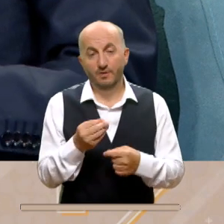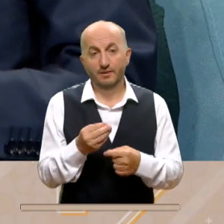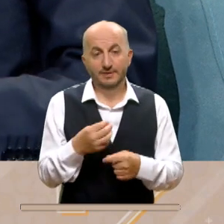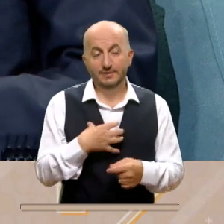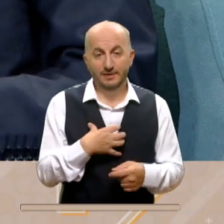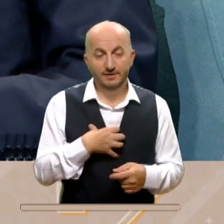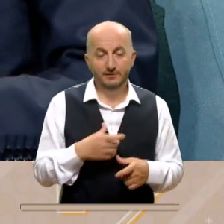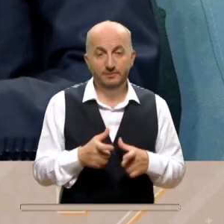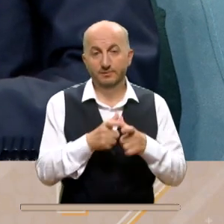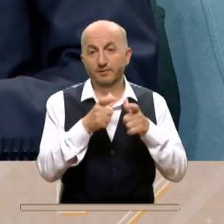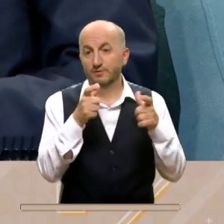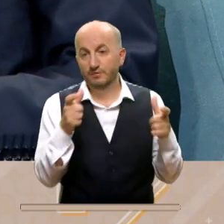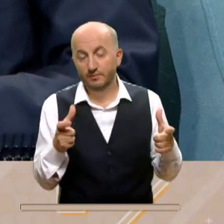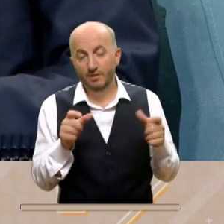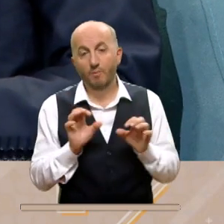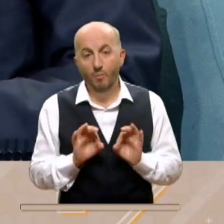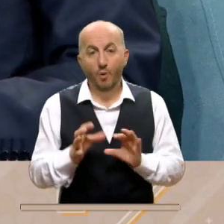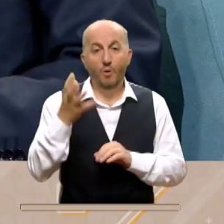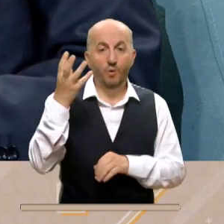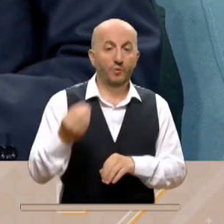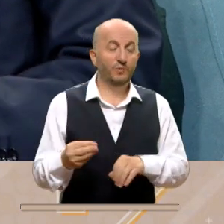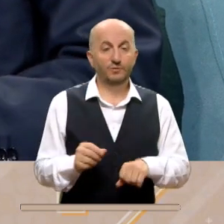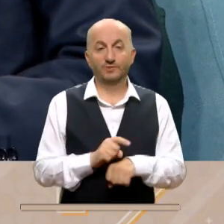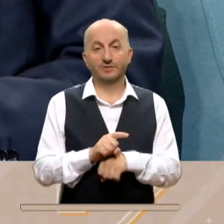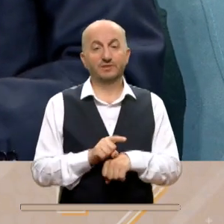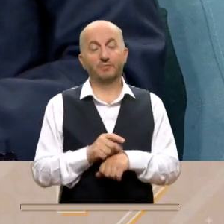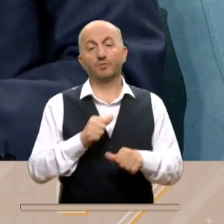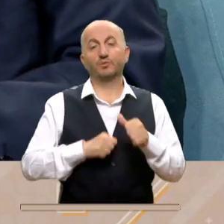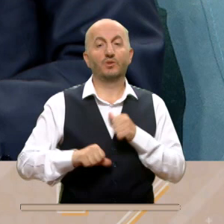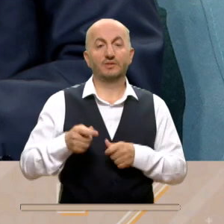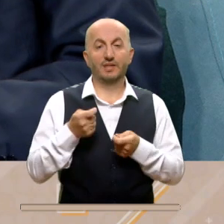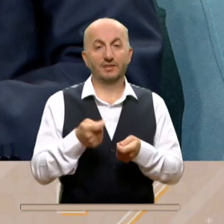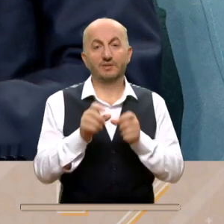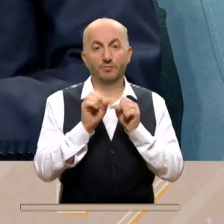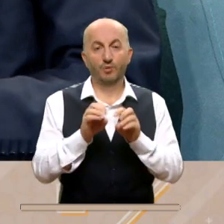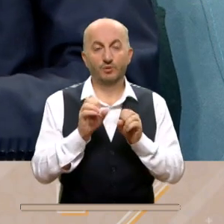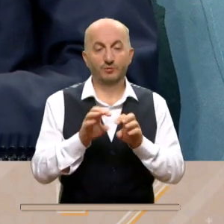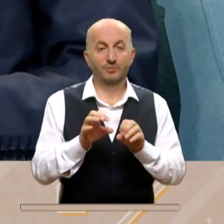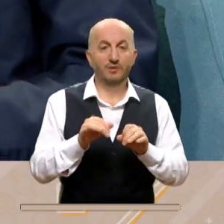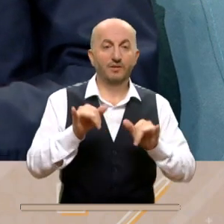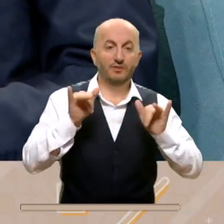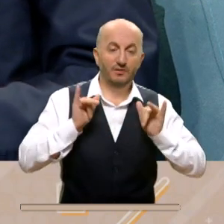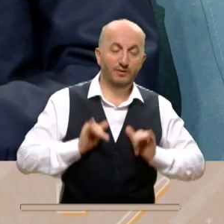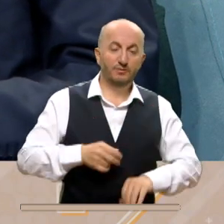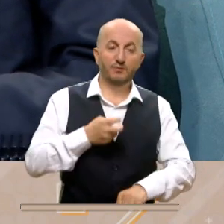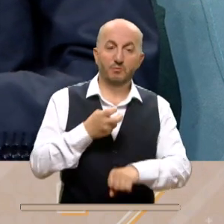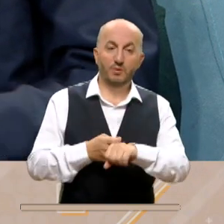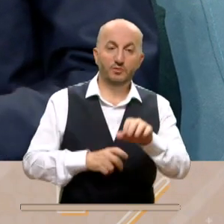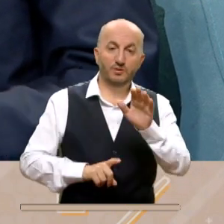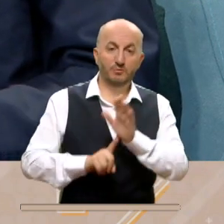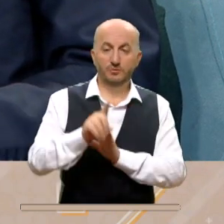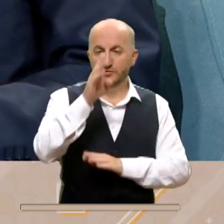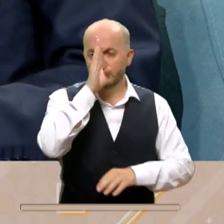olarak kendinizi geliştirmeniz. Böyle olduğunda üniversite eğitim öğretimi kesinlikle rahatlıkla başarabileceğiniz, disiplinli